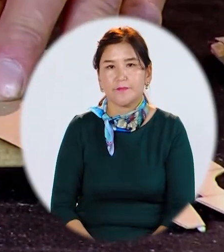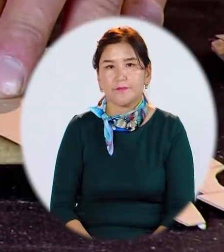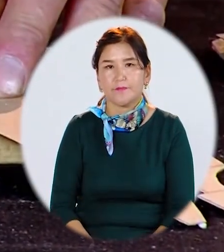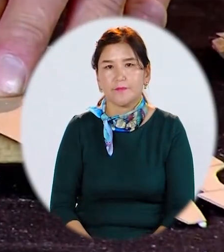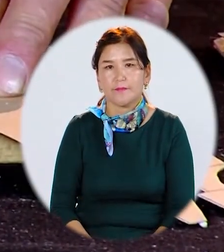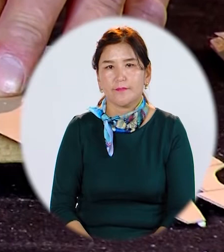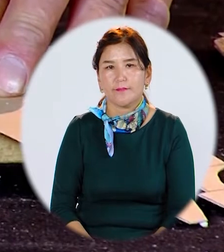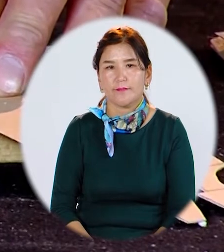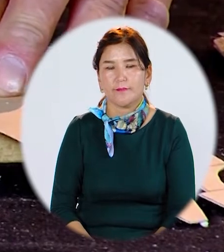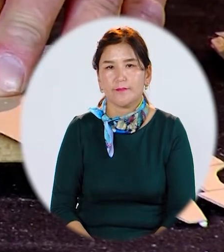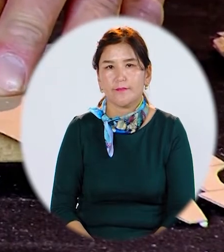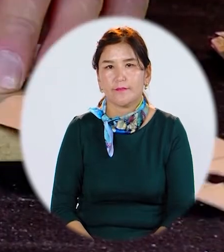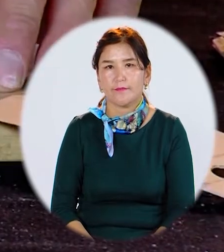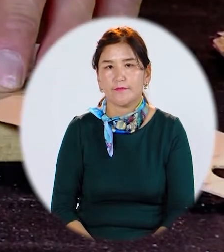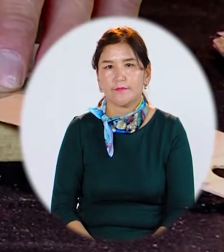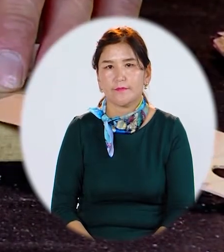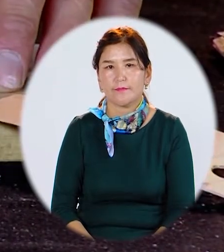ингэж үүсгэн.